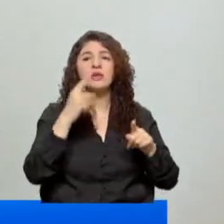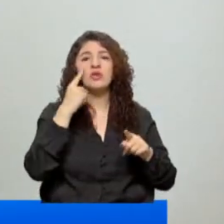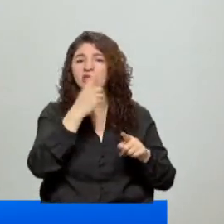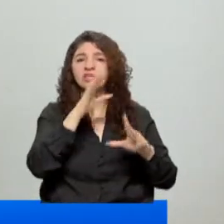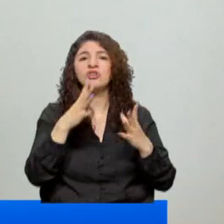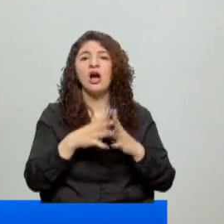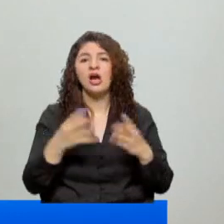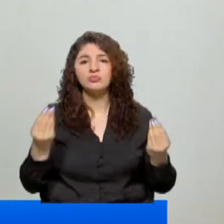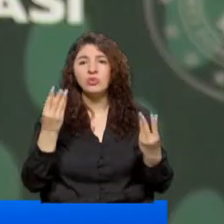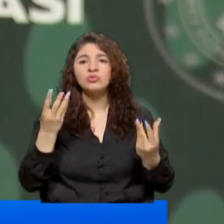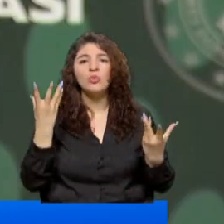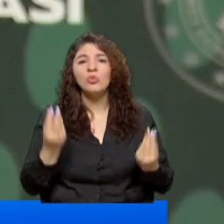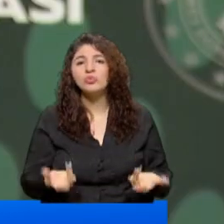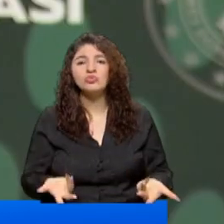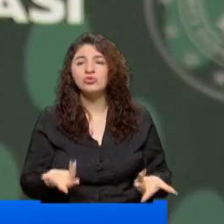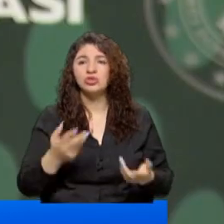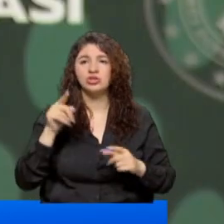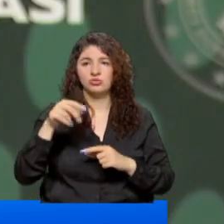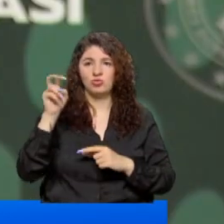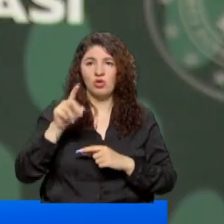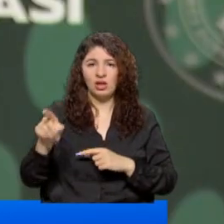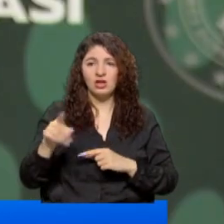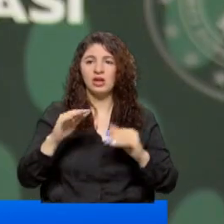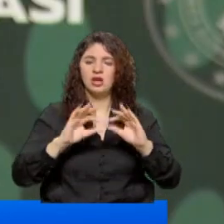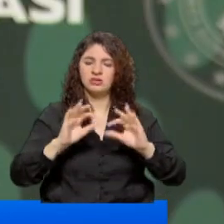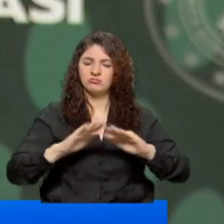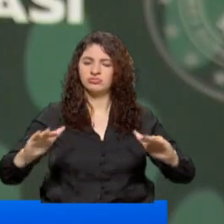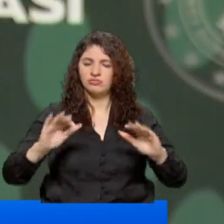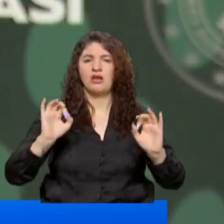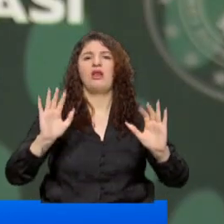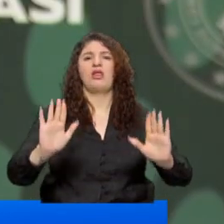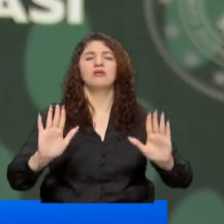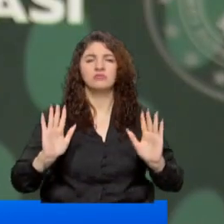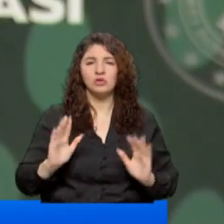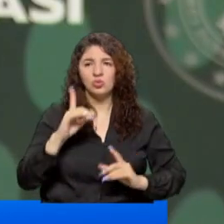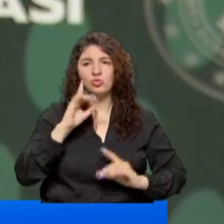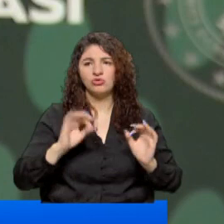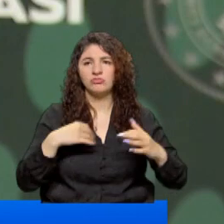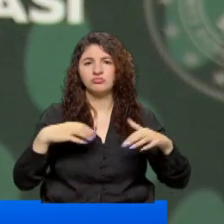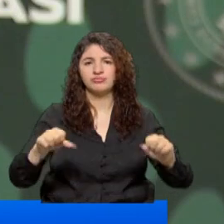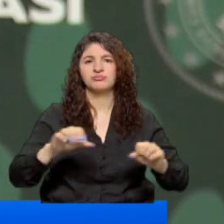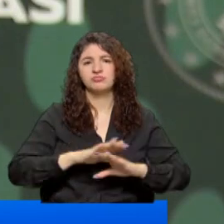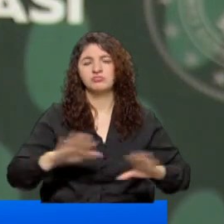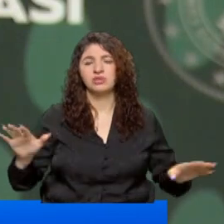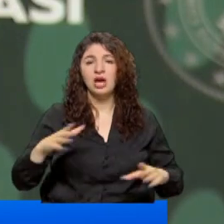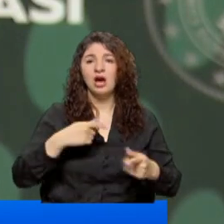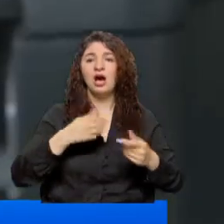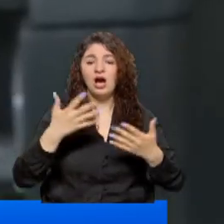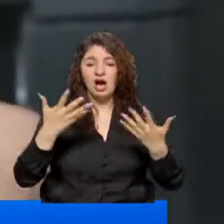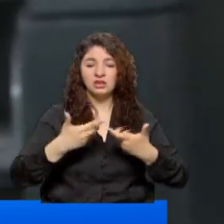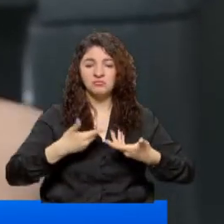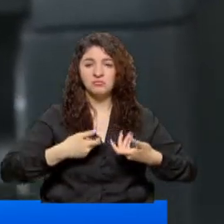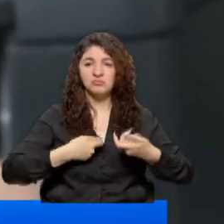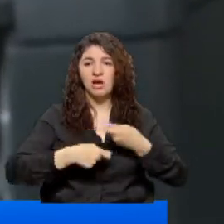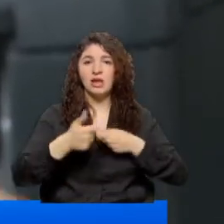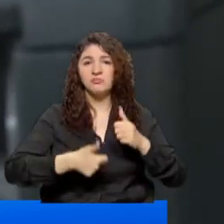gözlerindeki ışıltı kayıp mı oldu ne oldu şimdi kuru Ama tabii bir hale gel kontrolümüz altında Hazine ve maliye bakanı